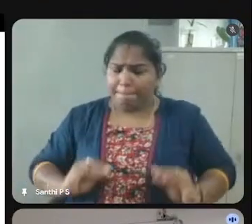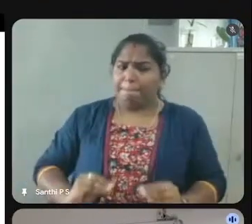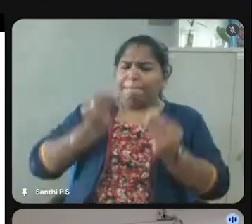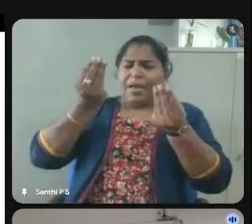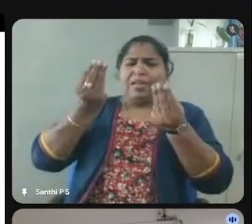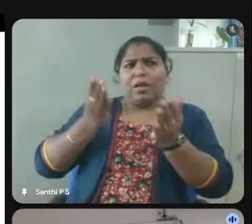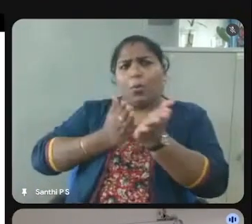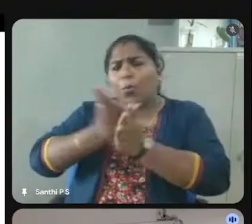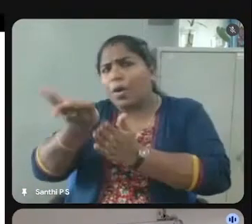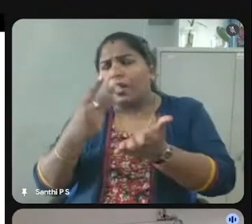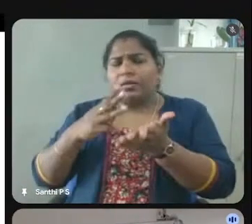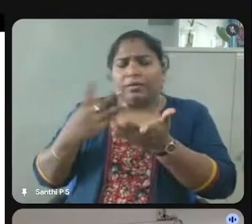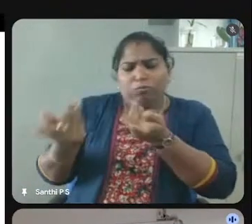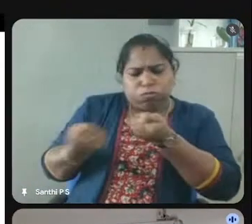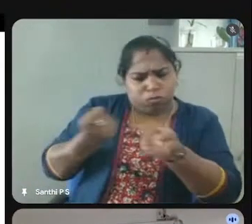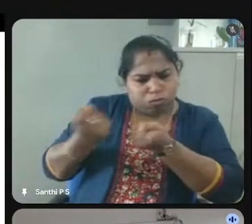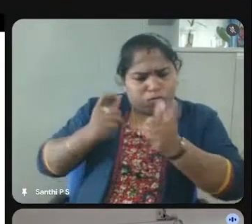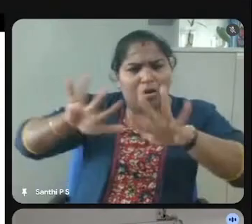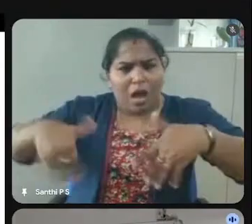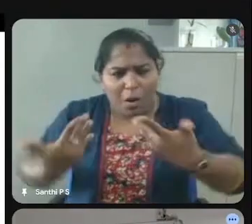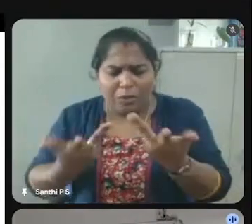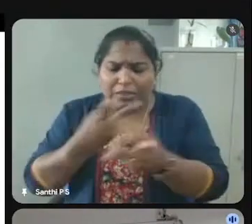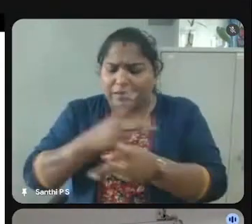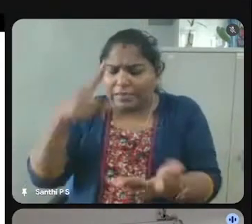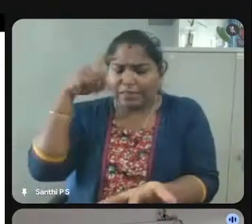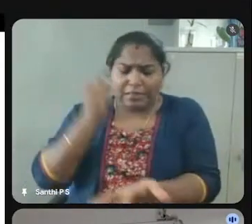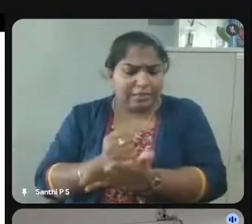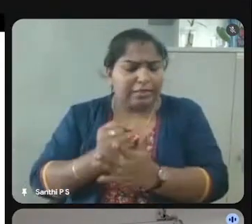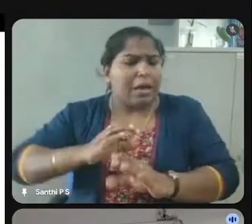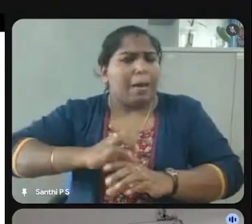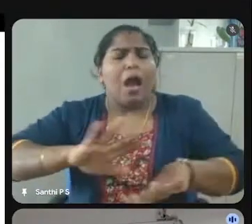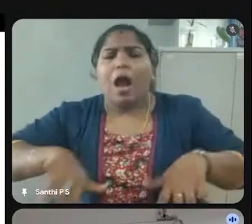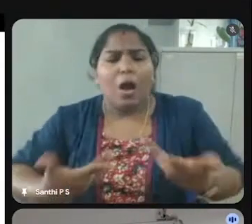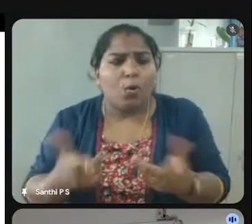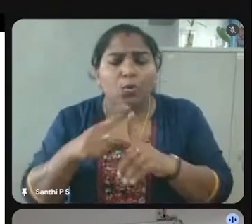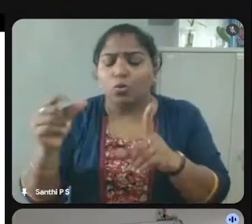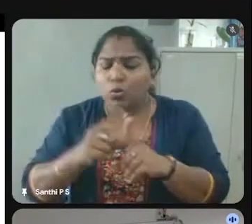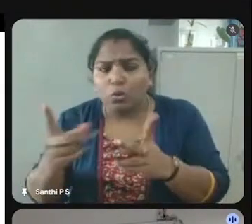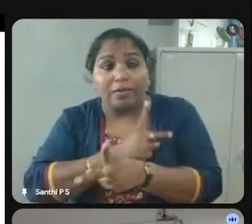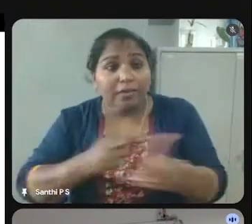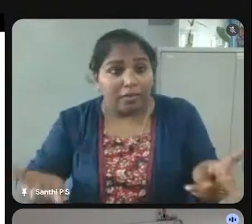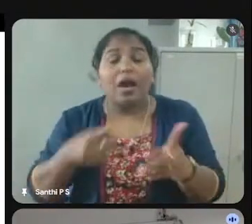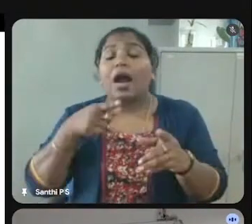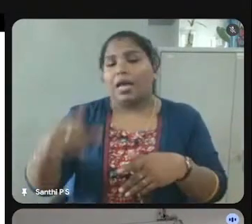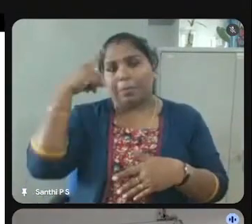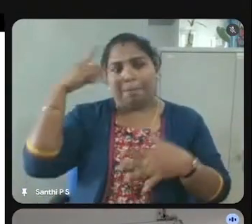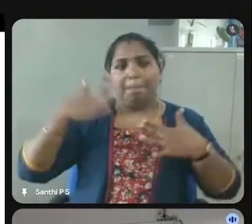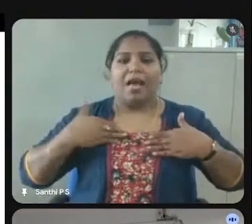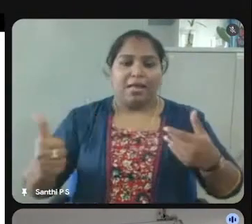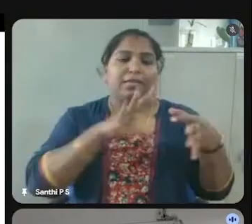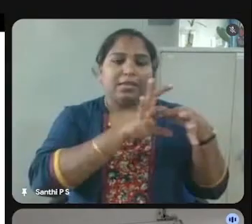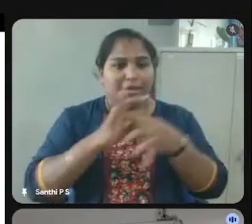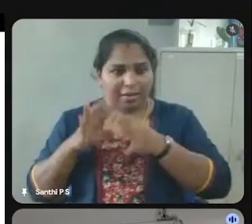സമ്മർദ്ദങ്ങളെ കൈകാര്യം ചെയ്യാനുള്ള തീരുമാനങ്ങൾ നമുക്ക് എങ്ങനെ എടുക്കാൻ പറ്റുന്നു, ഇതൊക്കെ ഓരോ വ്യക്തികളുടെയും മാനസികാരോഗ്യത്തിന് ബന്ധപ്പെട്ടിരിക്കും.